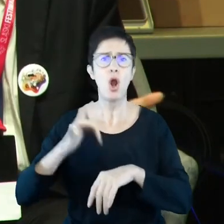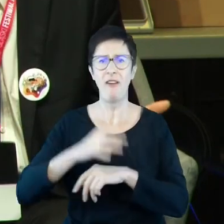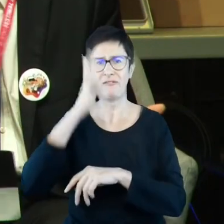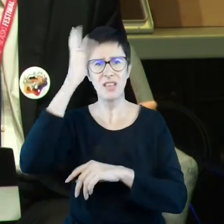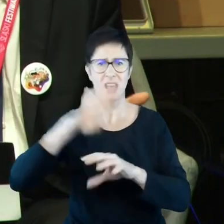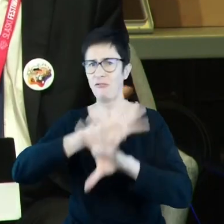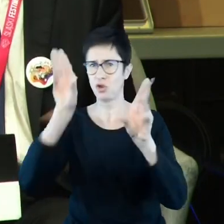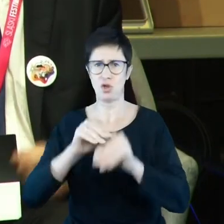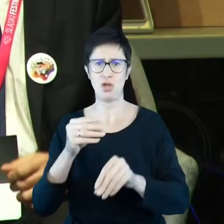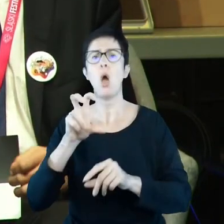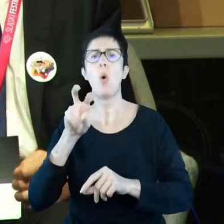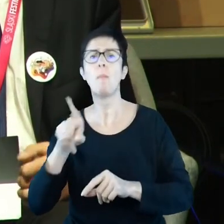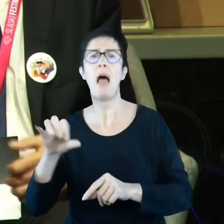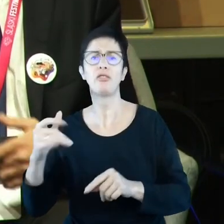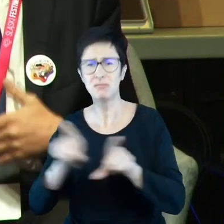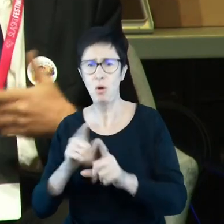i humaniści.